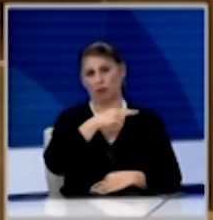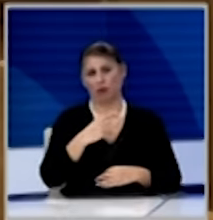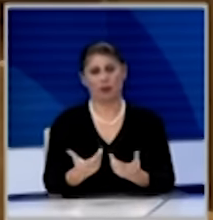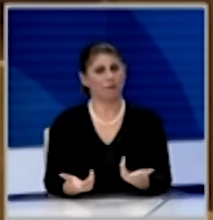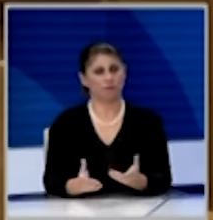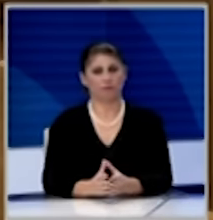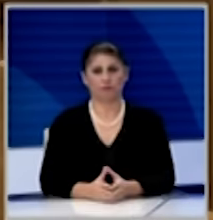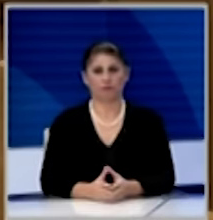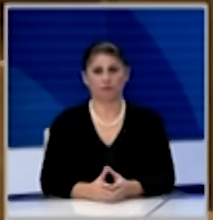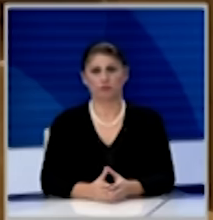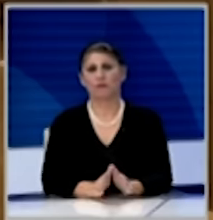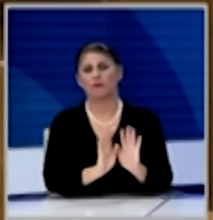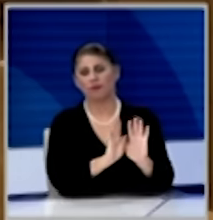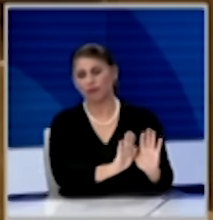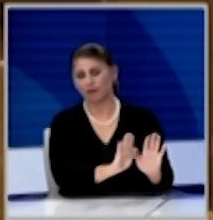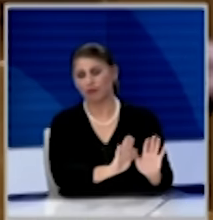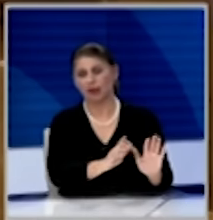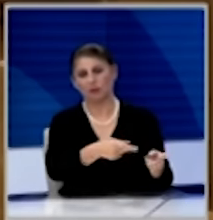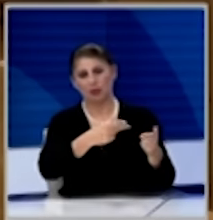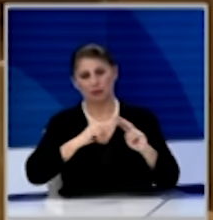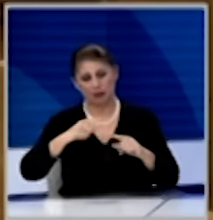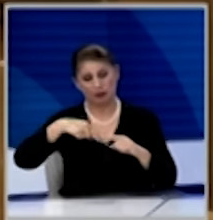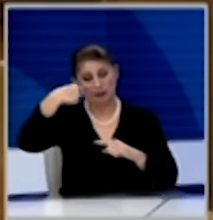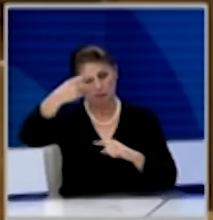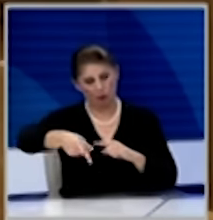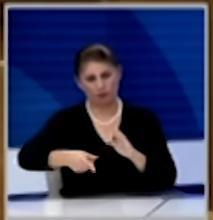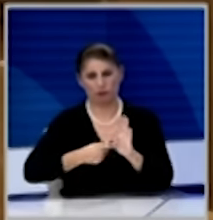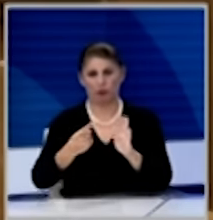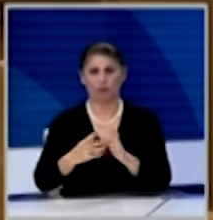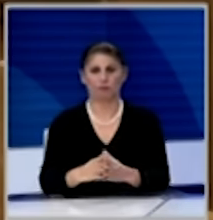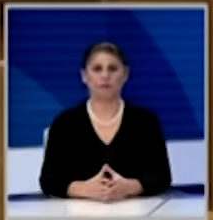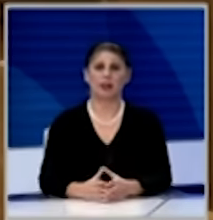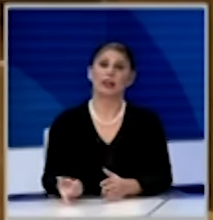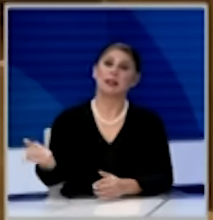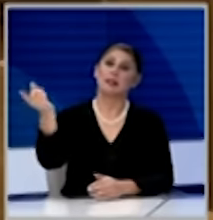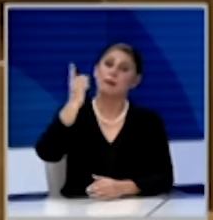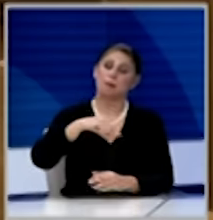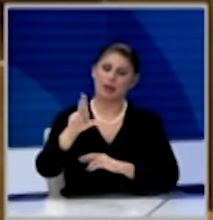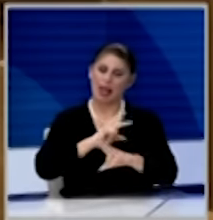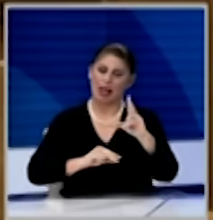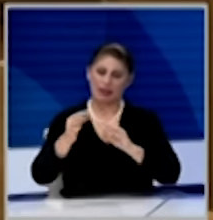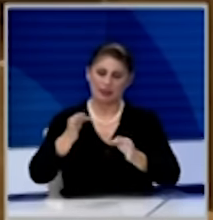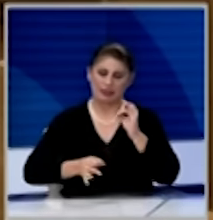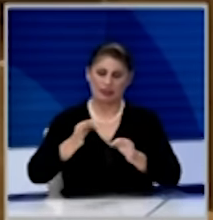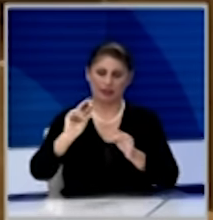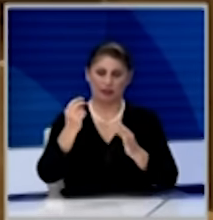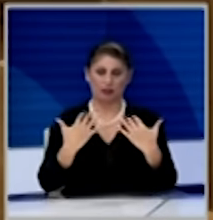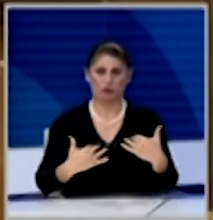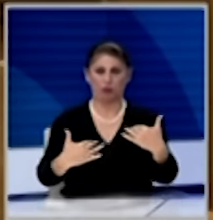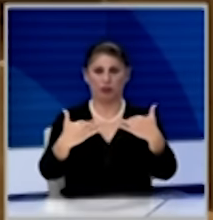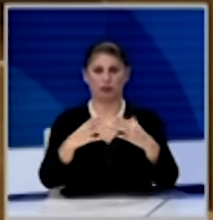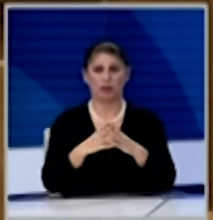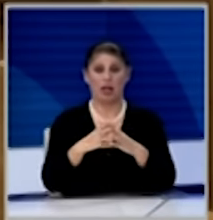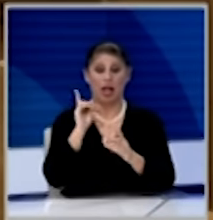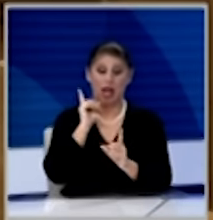πρωθυπουργέ αφήστε μας απαντάτε την επόμενη φορά σε μία άλλη συνεδρίαση της βουλής και